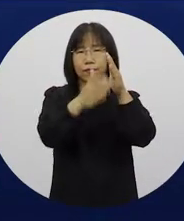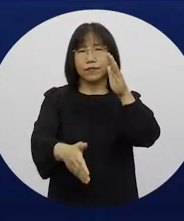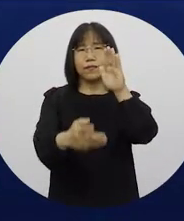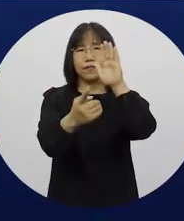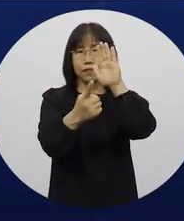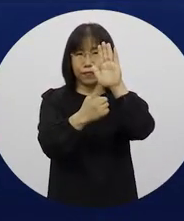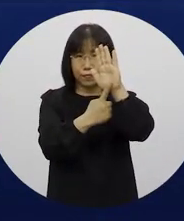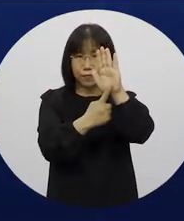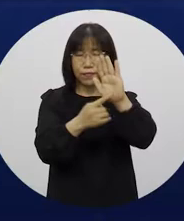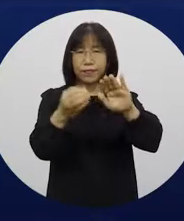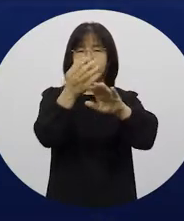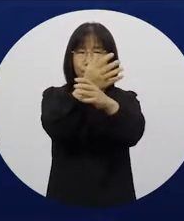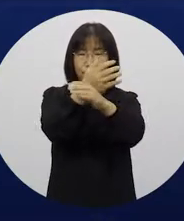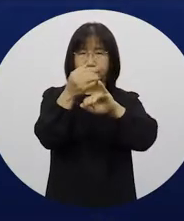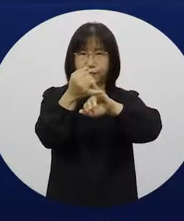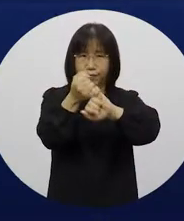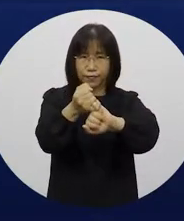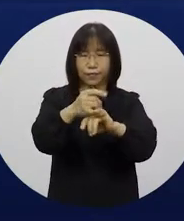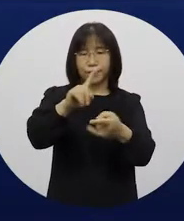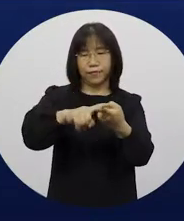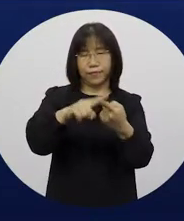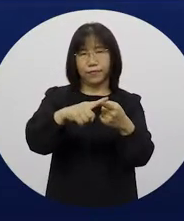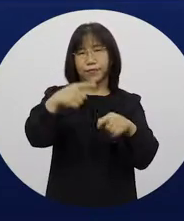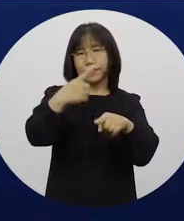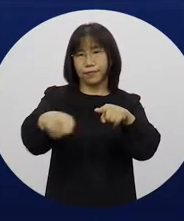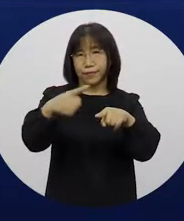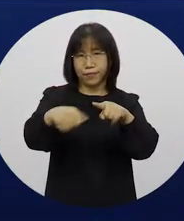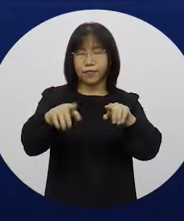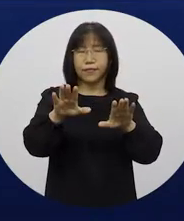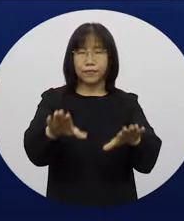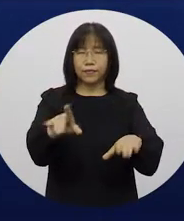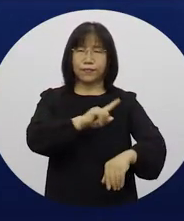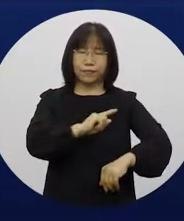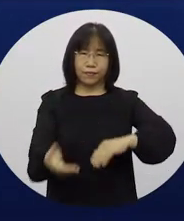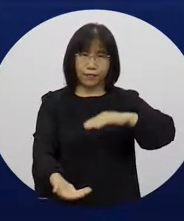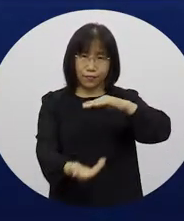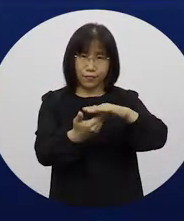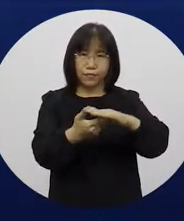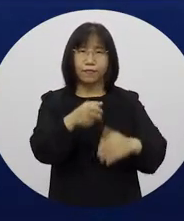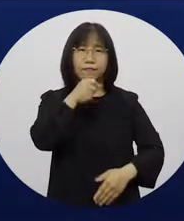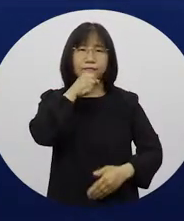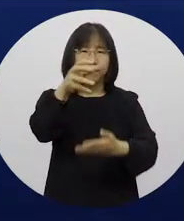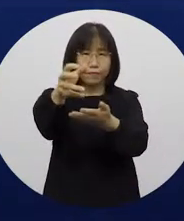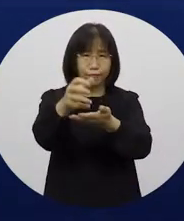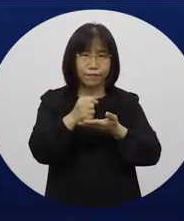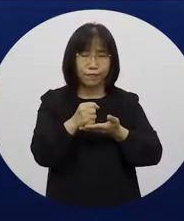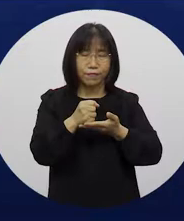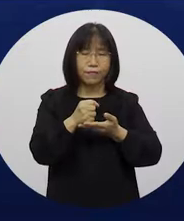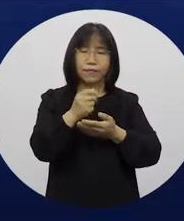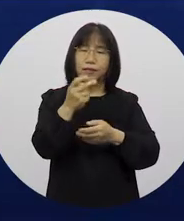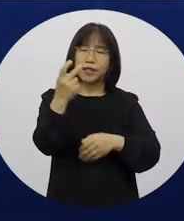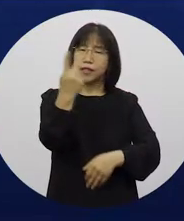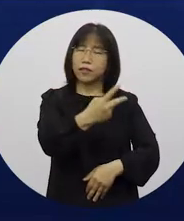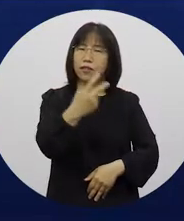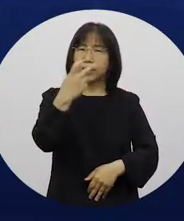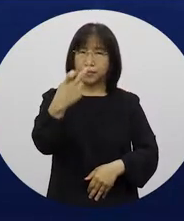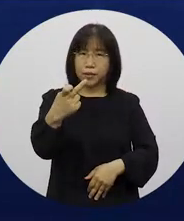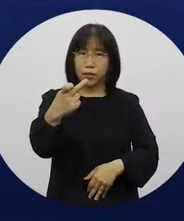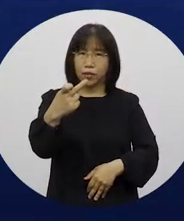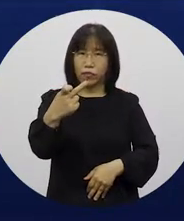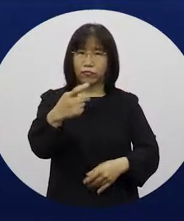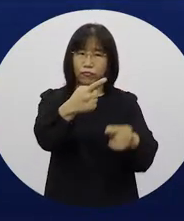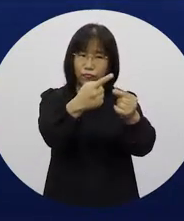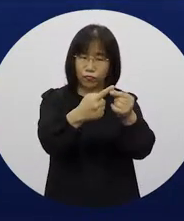최고 등급인 에세이 등급을 받았습니다 이로써 강서구는 지난 2012년 평가에서 최고등급을